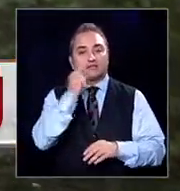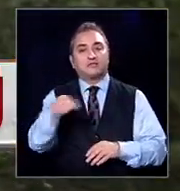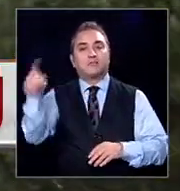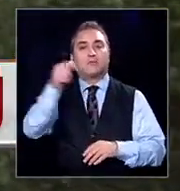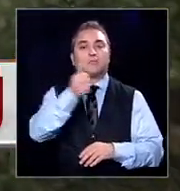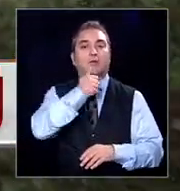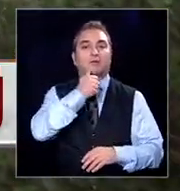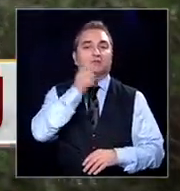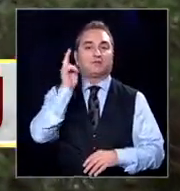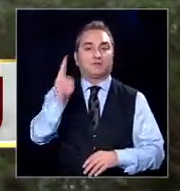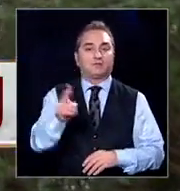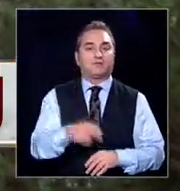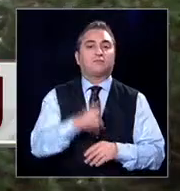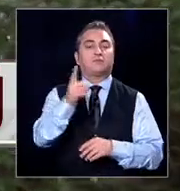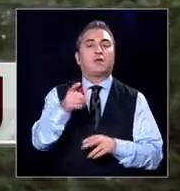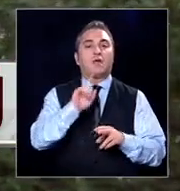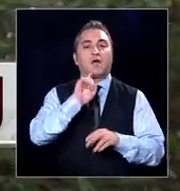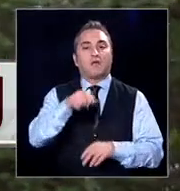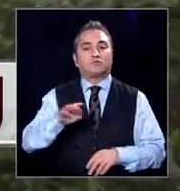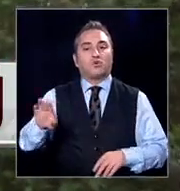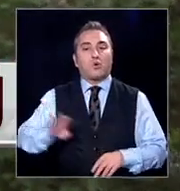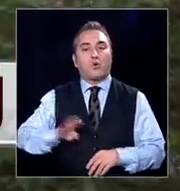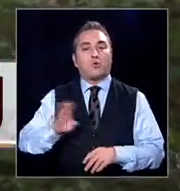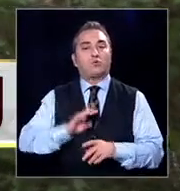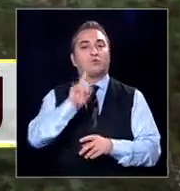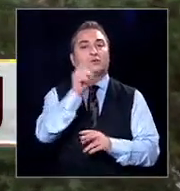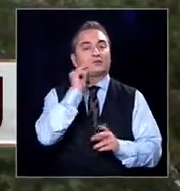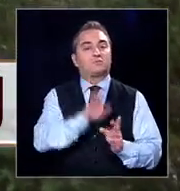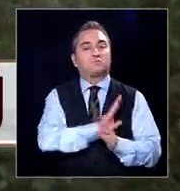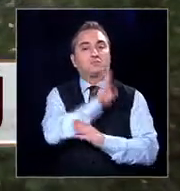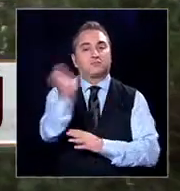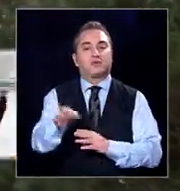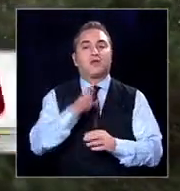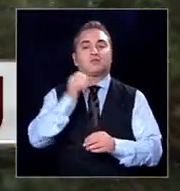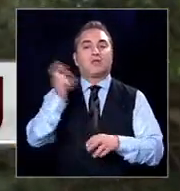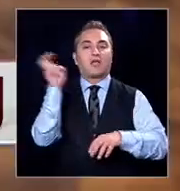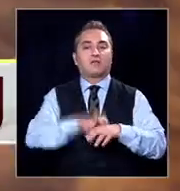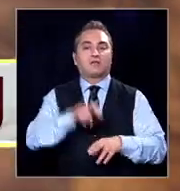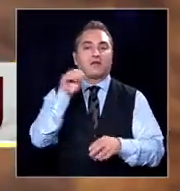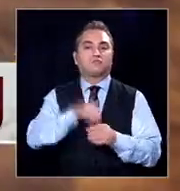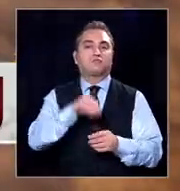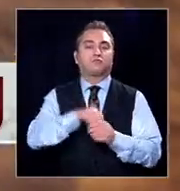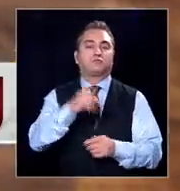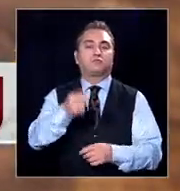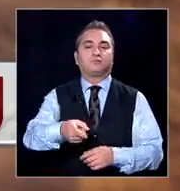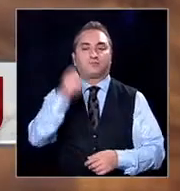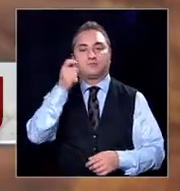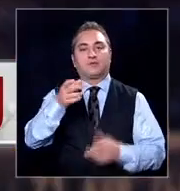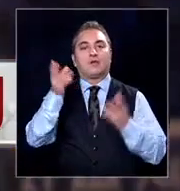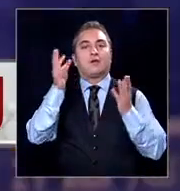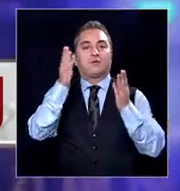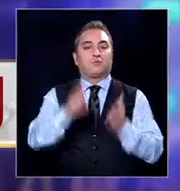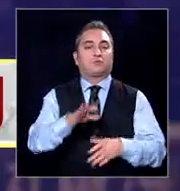kişi de Yasin Yağız'ın amcasının oğluydu. İddia göre cinayet intikam amaçlı işlendi. Silahla vurulan Hüseyin